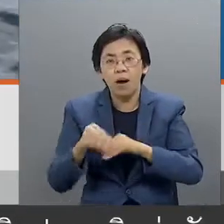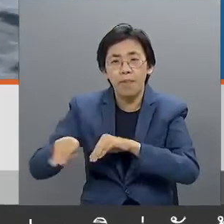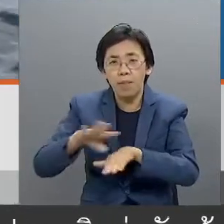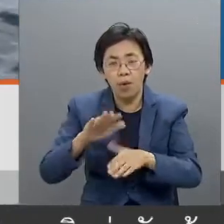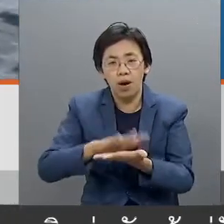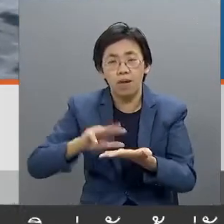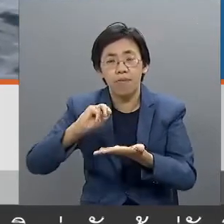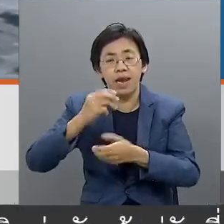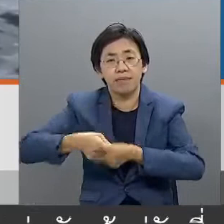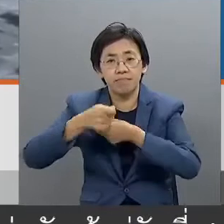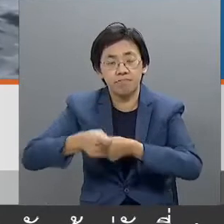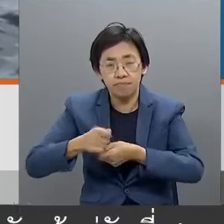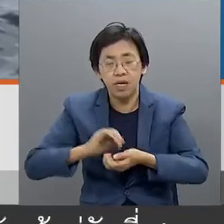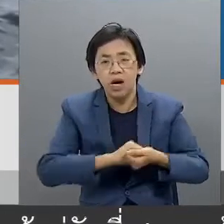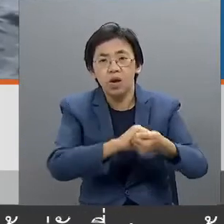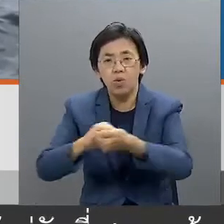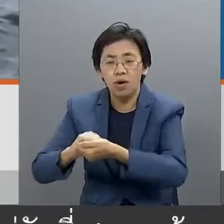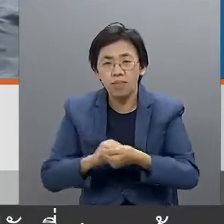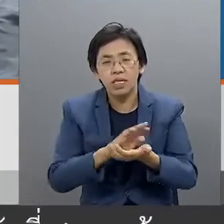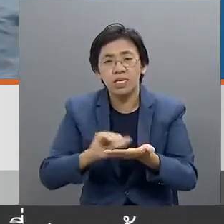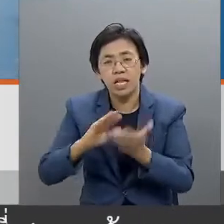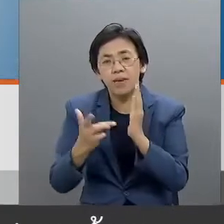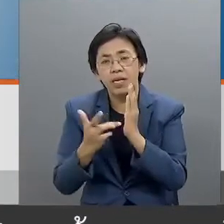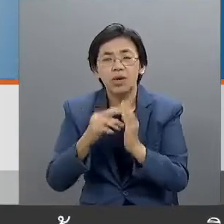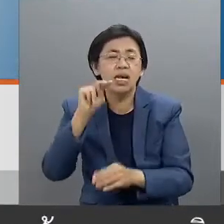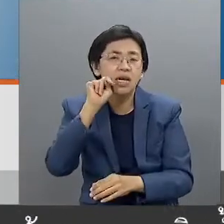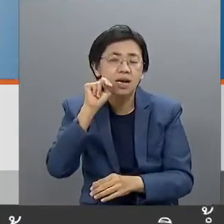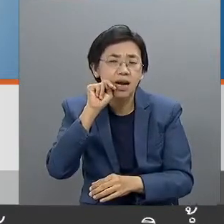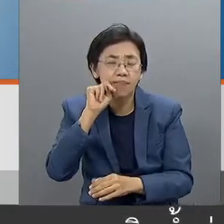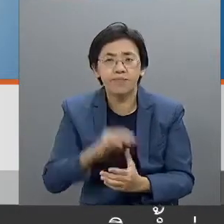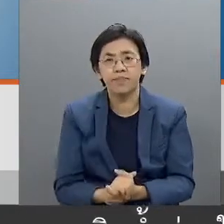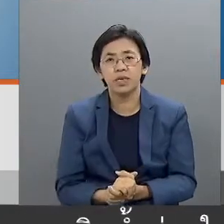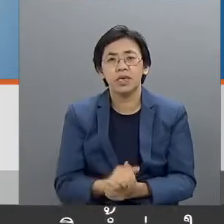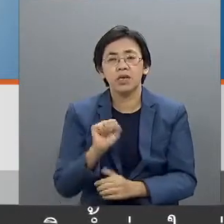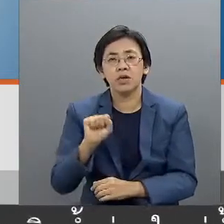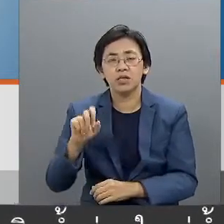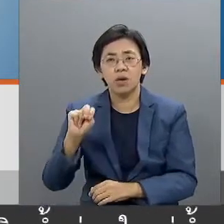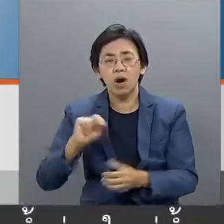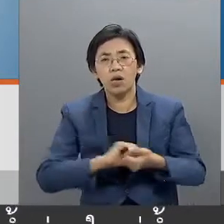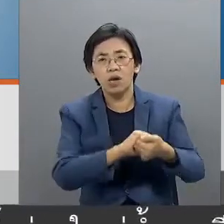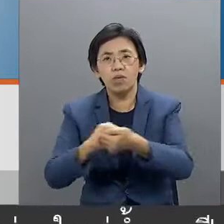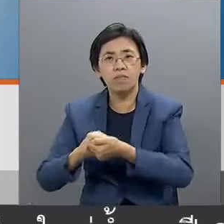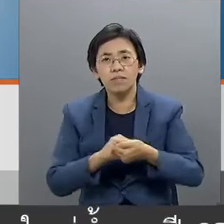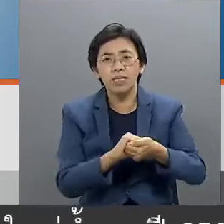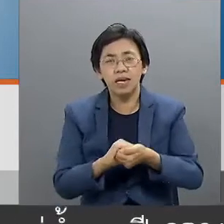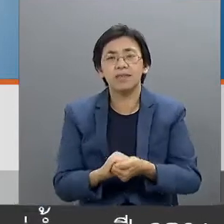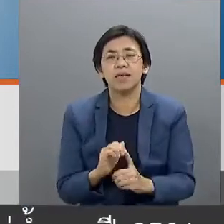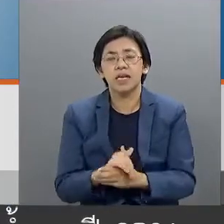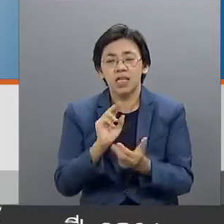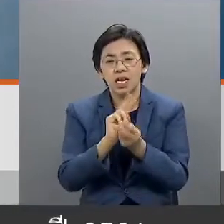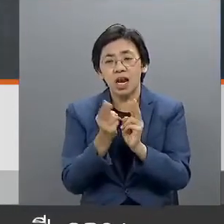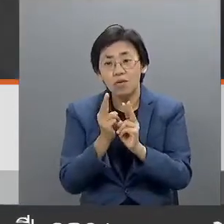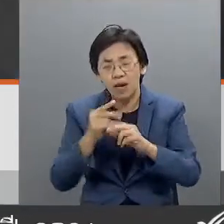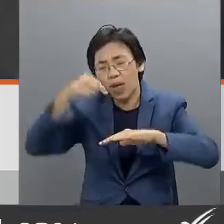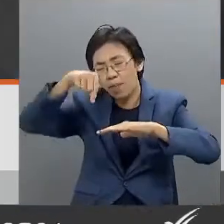มกับสถาบันสารสนเทศทรัพยากรน้ำองค์การมหาชนหรือสสน.ปล่อยทุ่นสัญญาณดาวเทียมไปตามกระแสน้ำก็